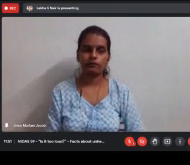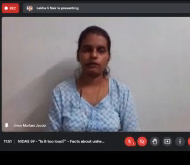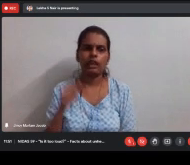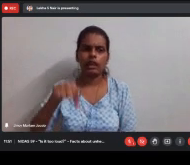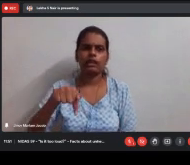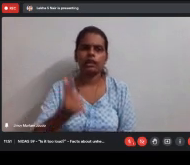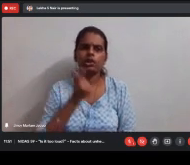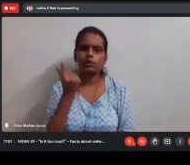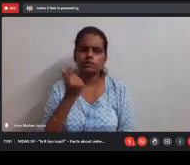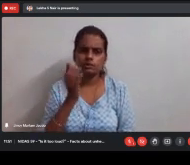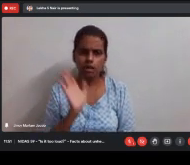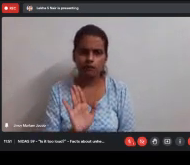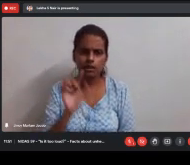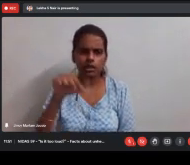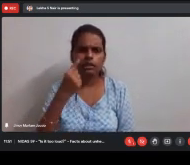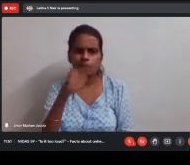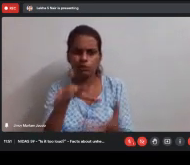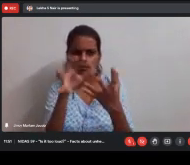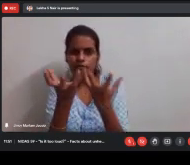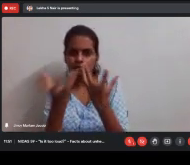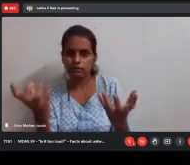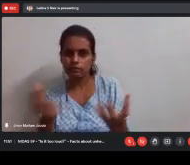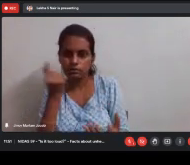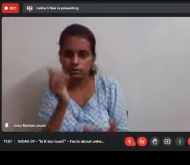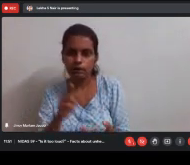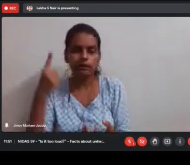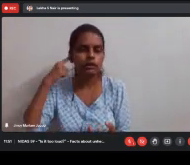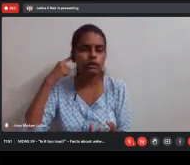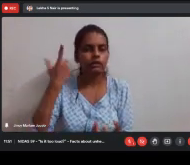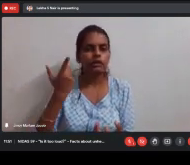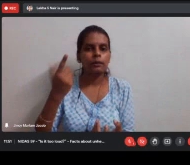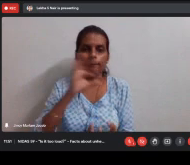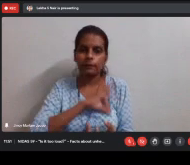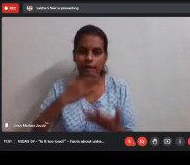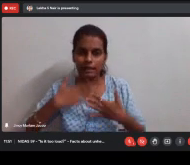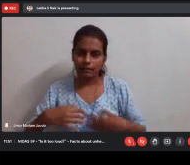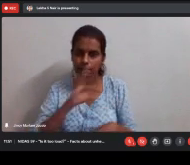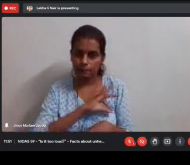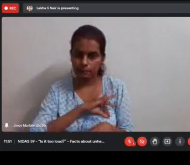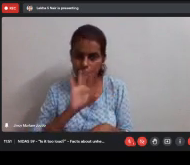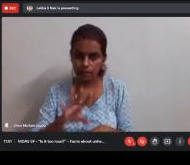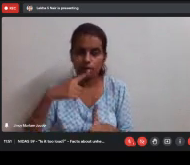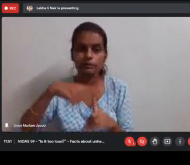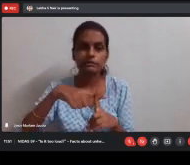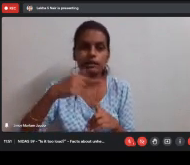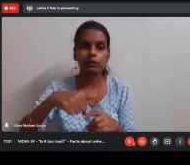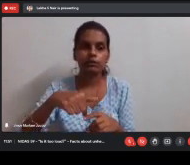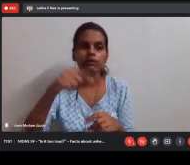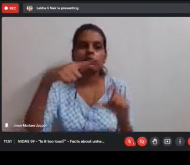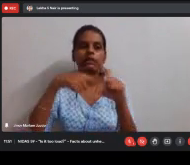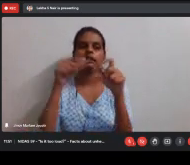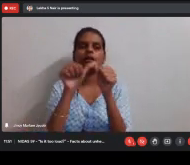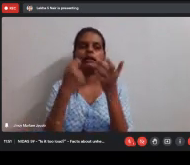വഴി എന്ന് വെച്ച് കഴിഞ്ഞാൽ, നമ്മൾ 1, സമയം മോണിറ്റർ ചെയ്യുക, 2, ഇയർ പ്രൊട്ടക്റ്റീവ് ഡിവൈസസ് അല്ലെങ്കിൽ കേൾവി സംരക്ഷണ ഉപകരണങ്ങളുടെ